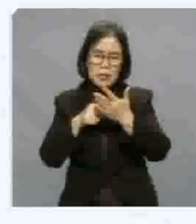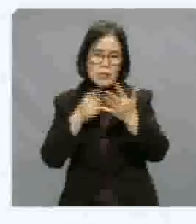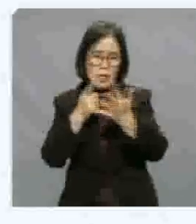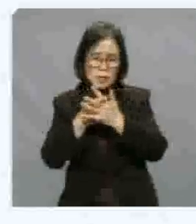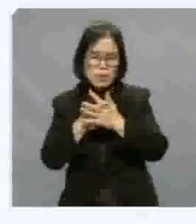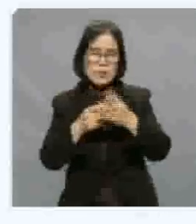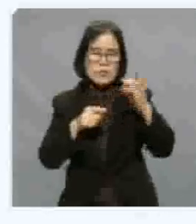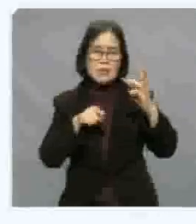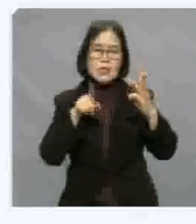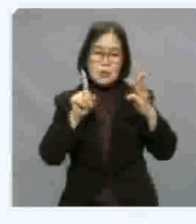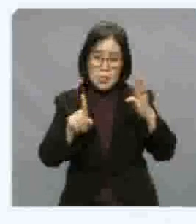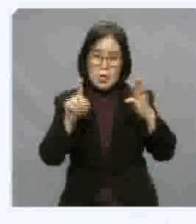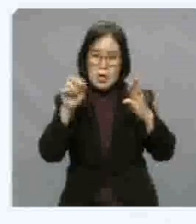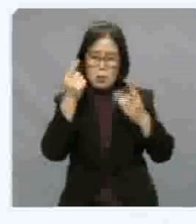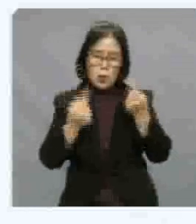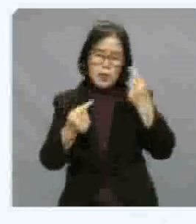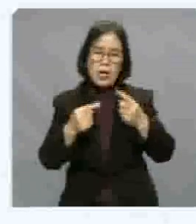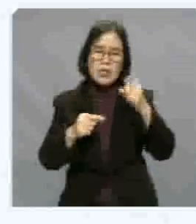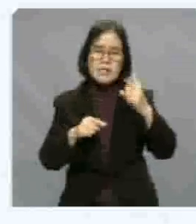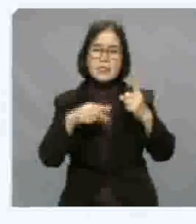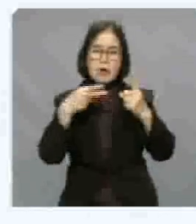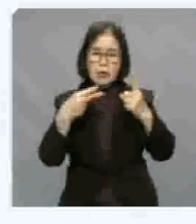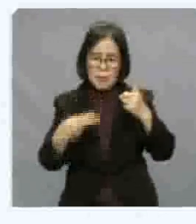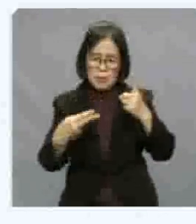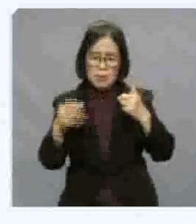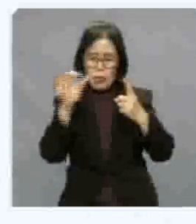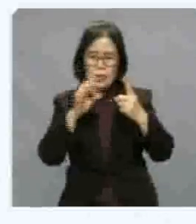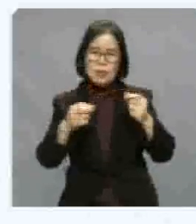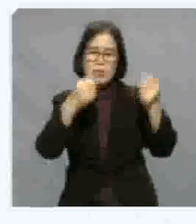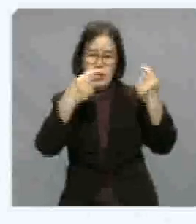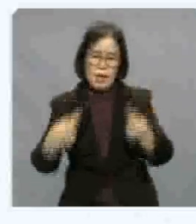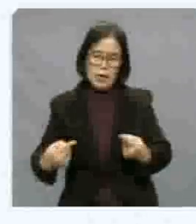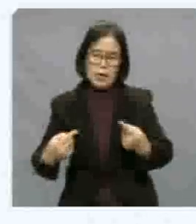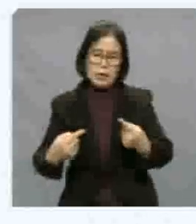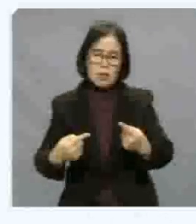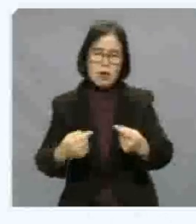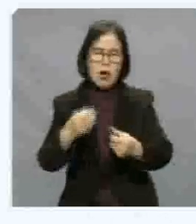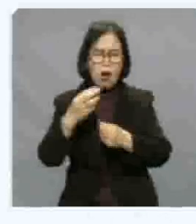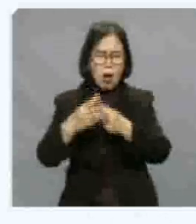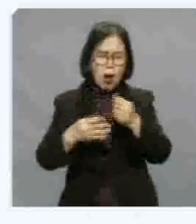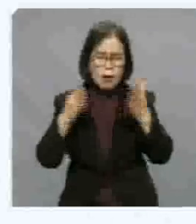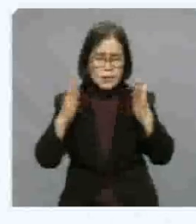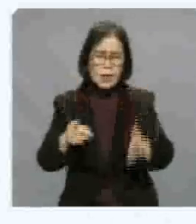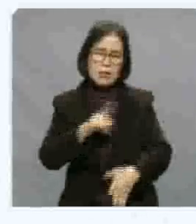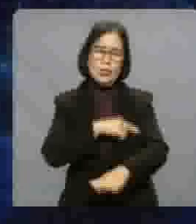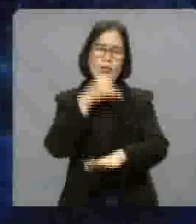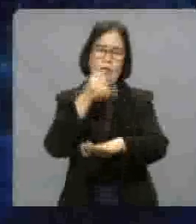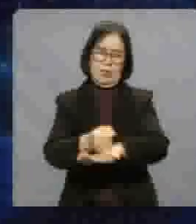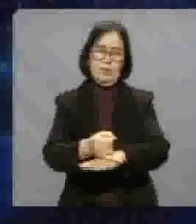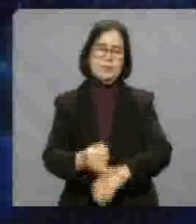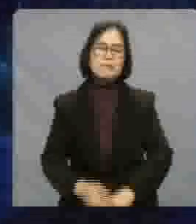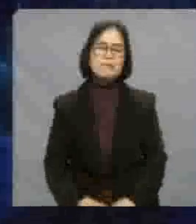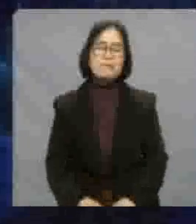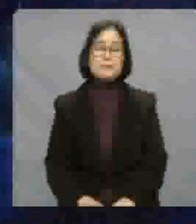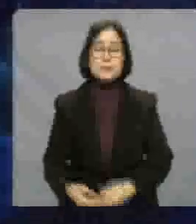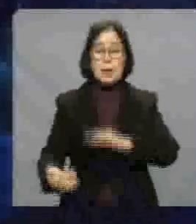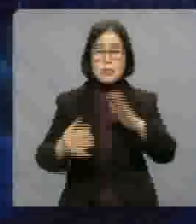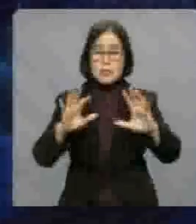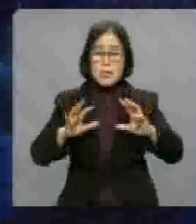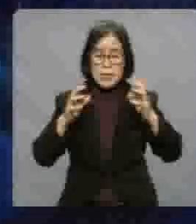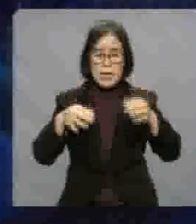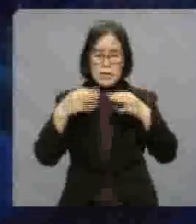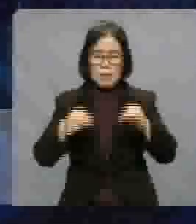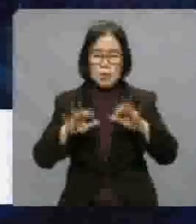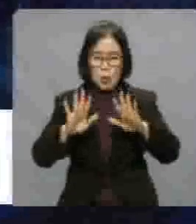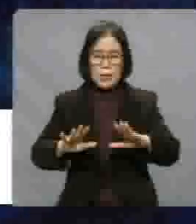예측치 3.1%보다 1.2%포인트 하락한 것으로 수십 년 사이 최저 기록입니다. 앞서